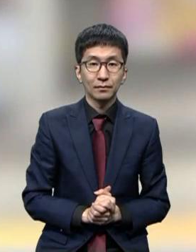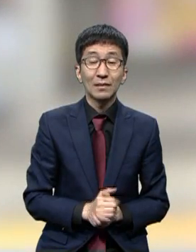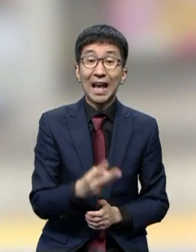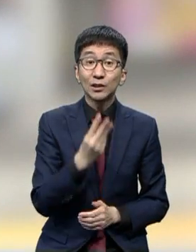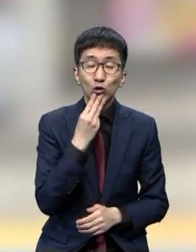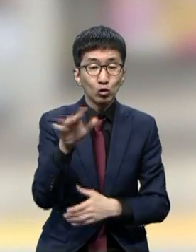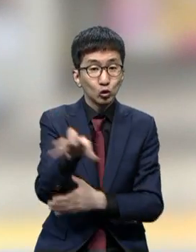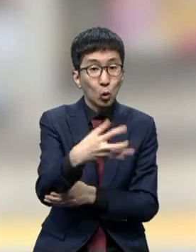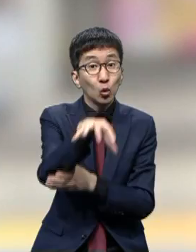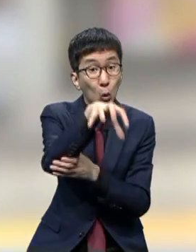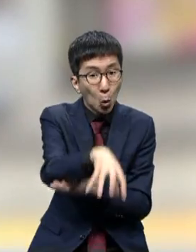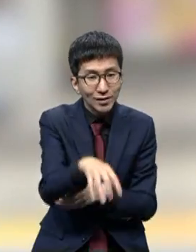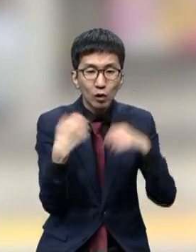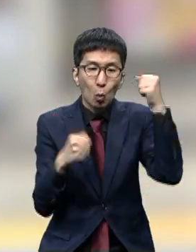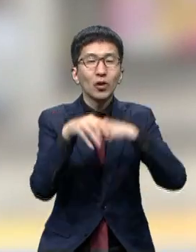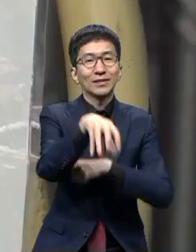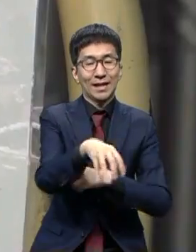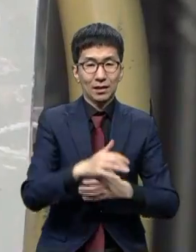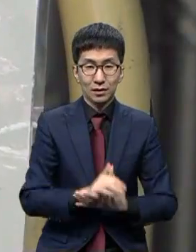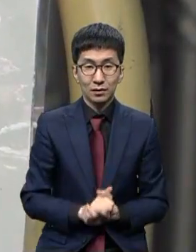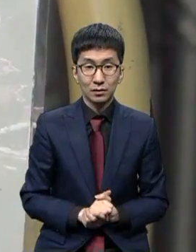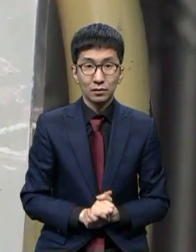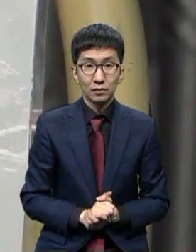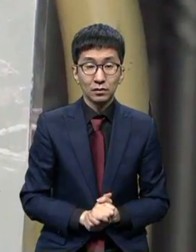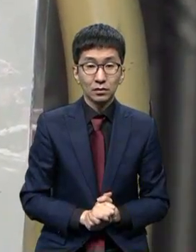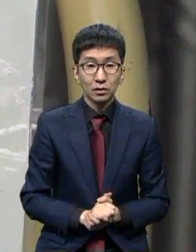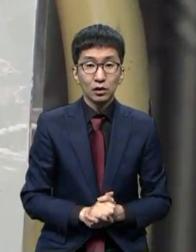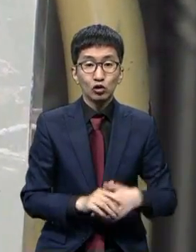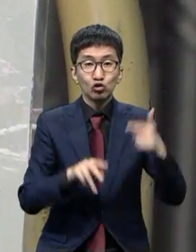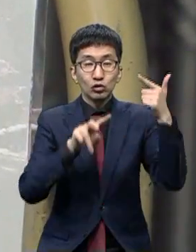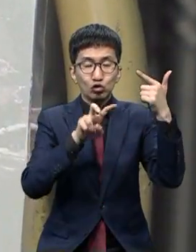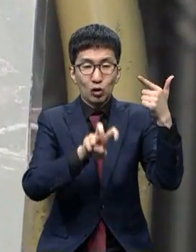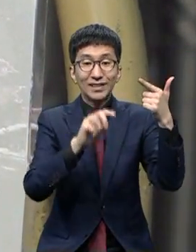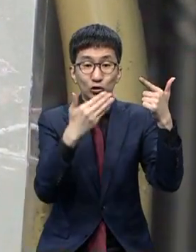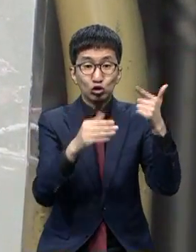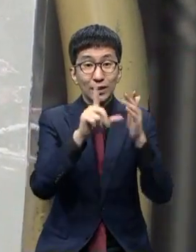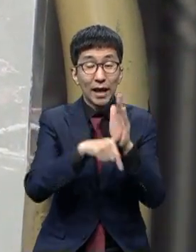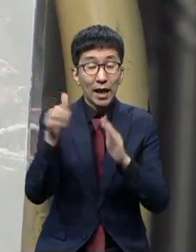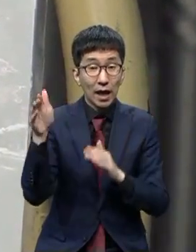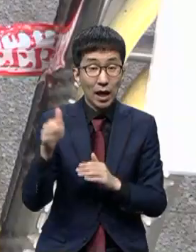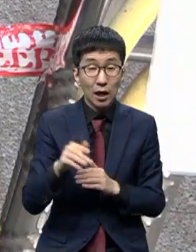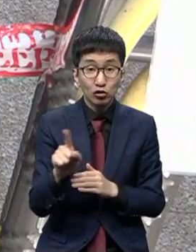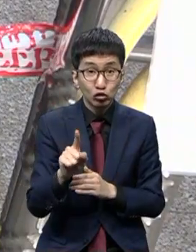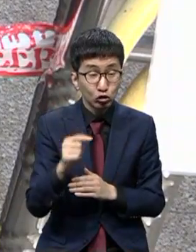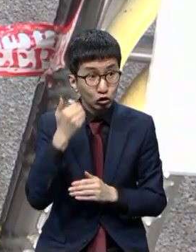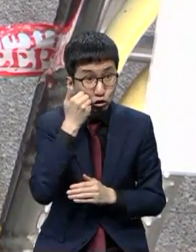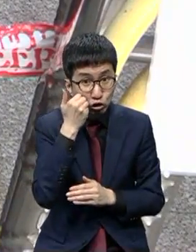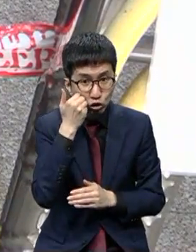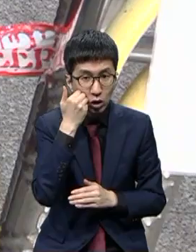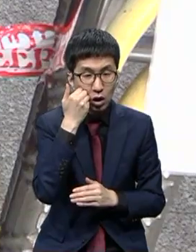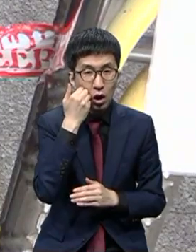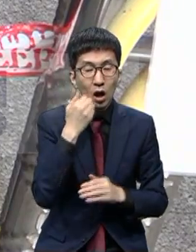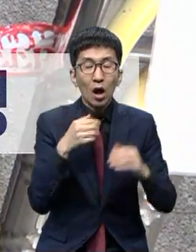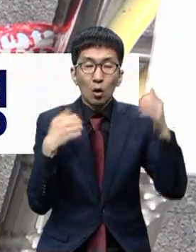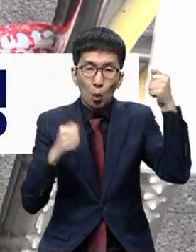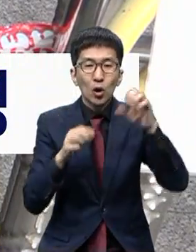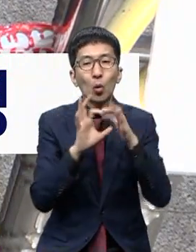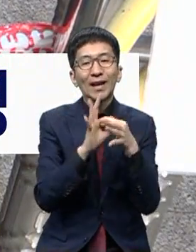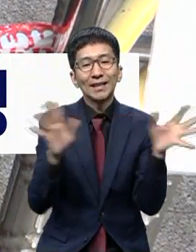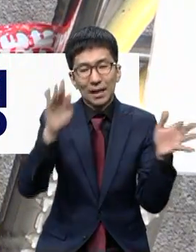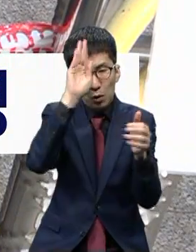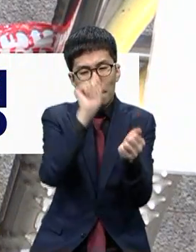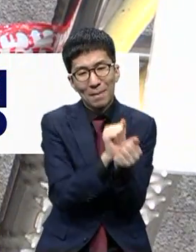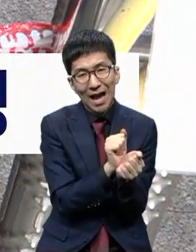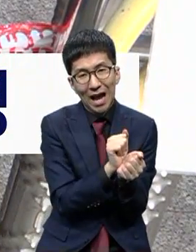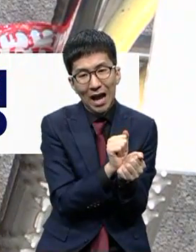서울 종로구의 한 공연장. 앞서 지난달 29일 이곳 공연 관계자 한 명이 처음 확진 판정을 받았는데 열흘 정도